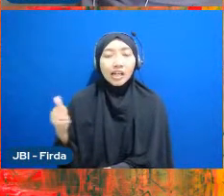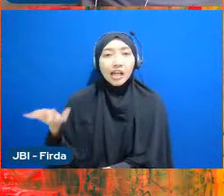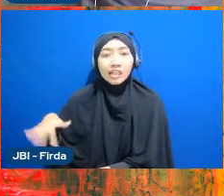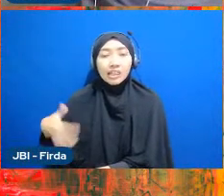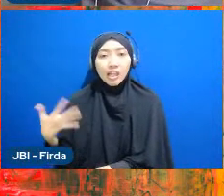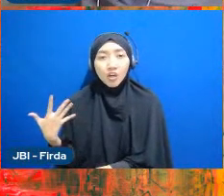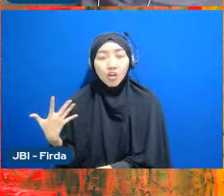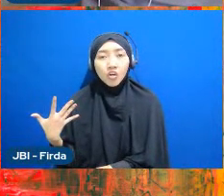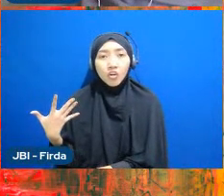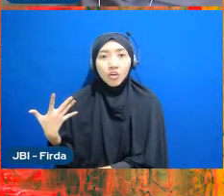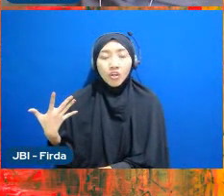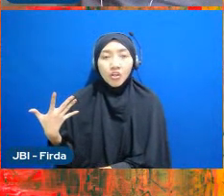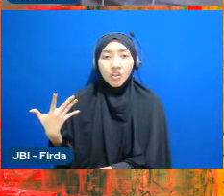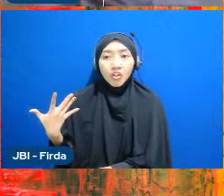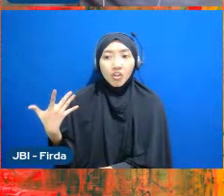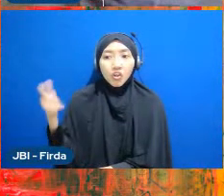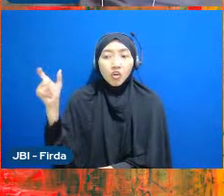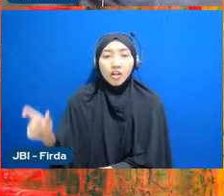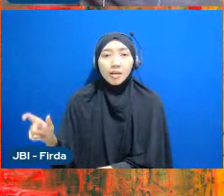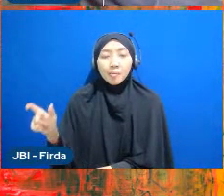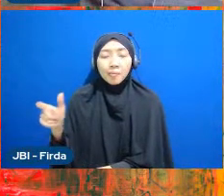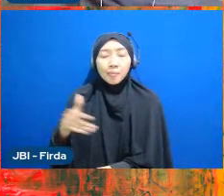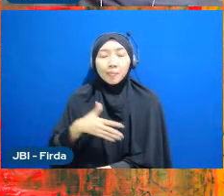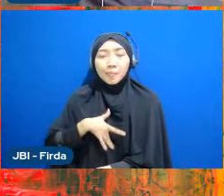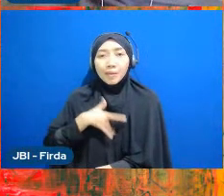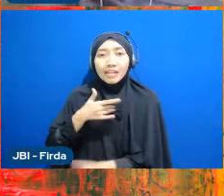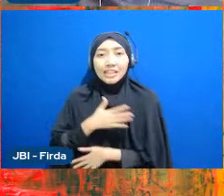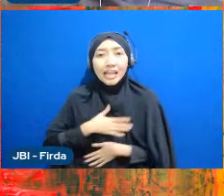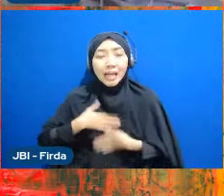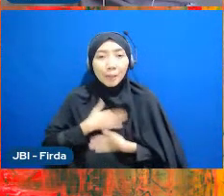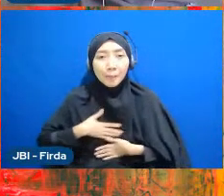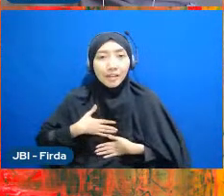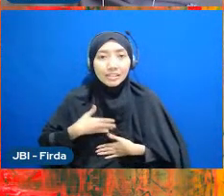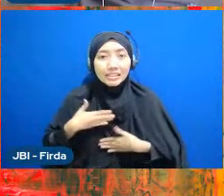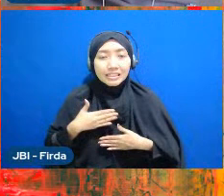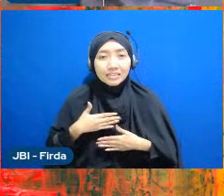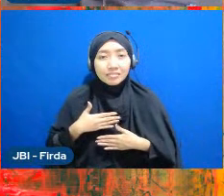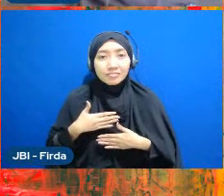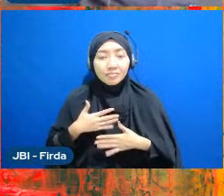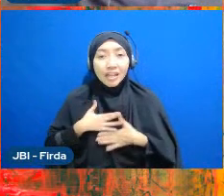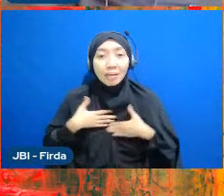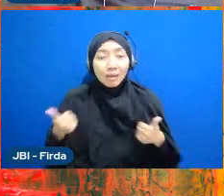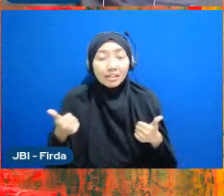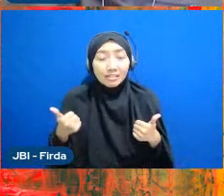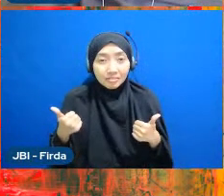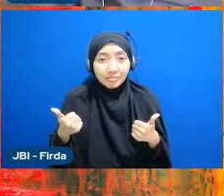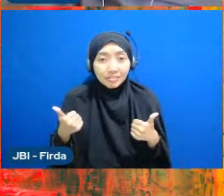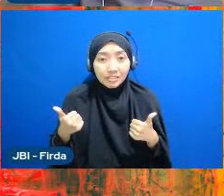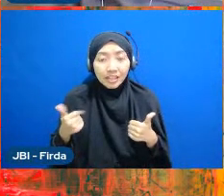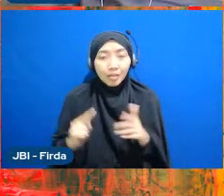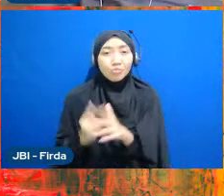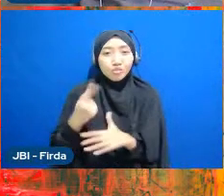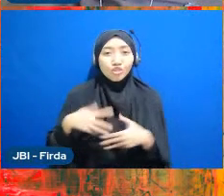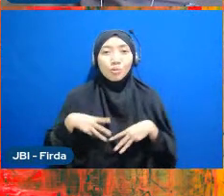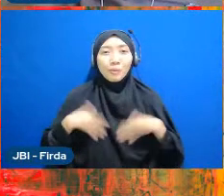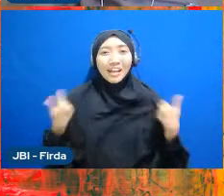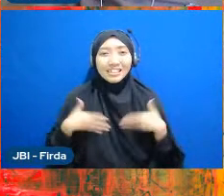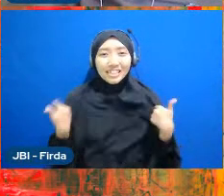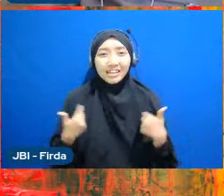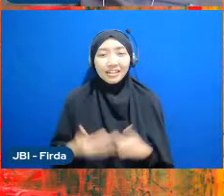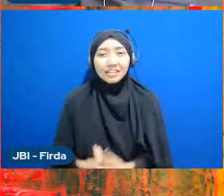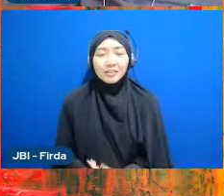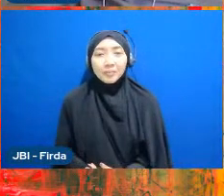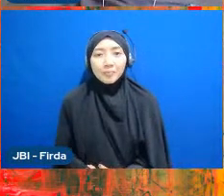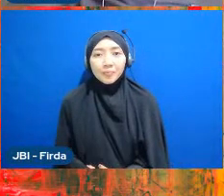ketika seseorang itu merasa nyaman dan aman, itu akan muncul emosi bahagia, seperti itu.